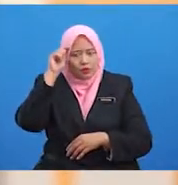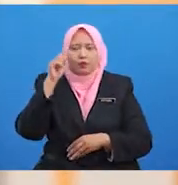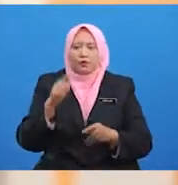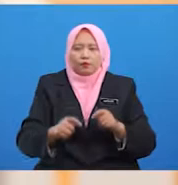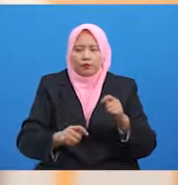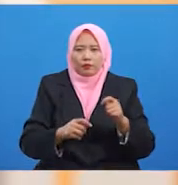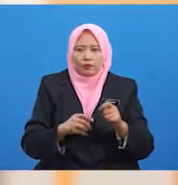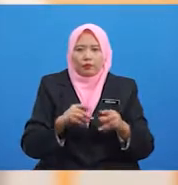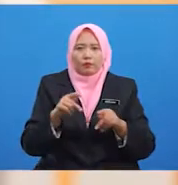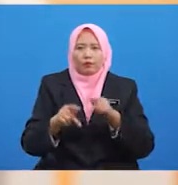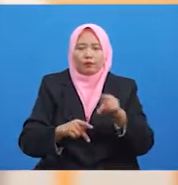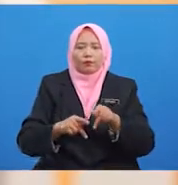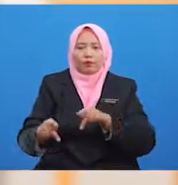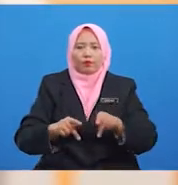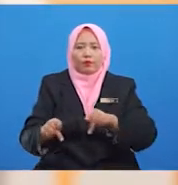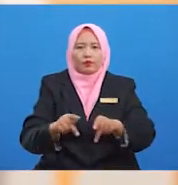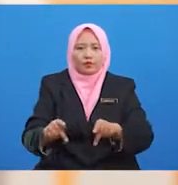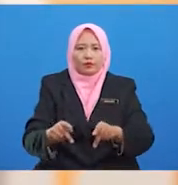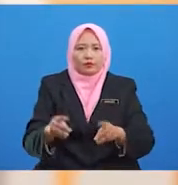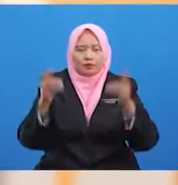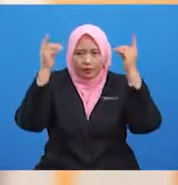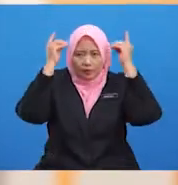dan pembangunan ataupun R&D ya.